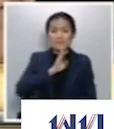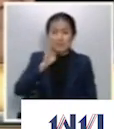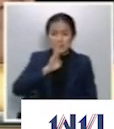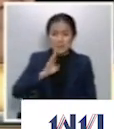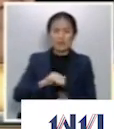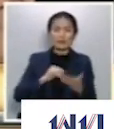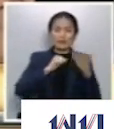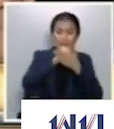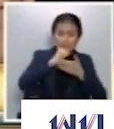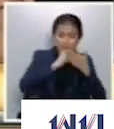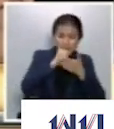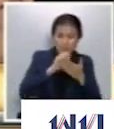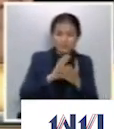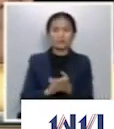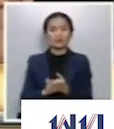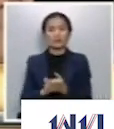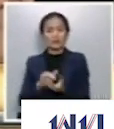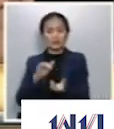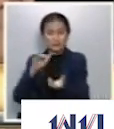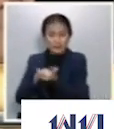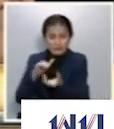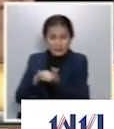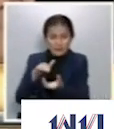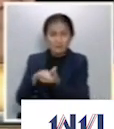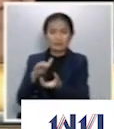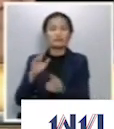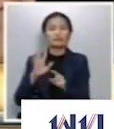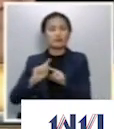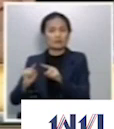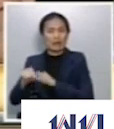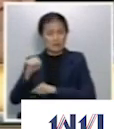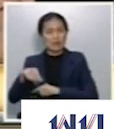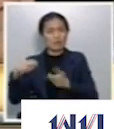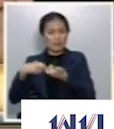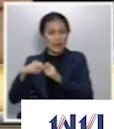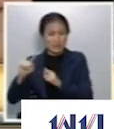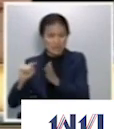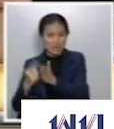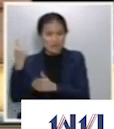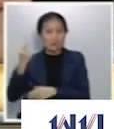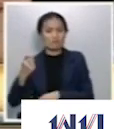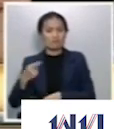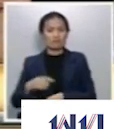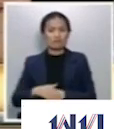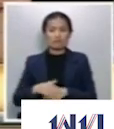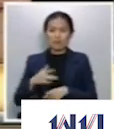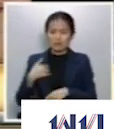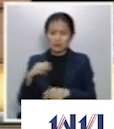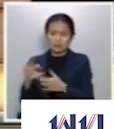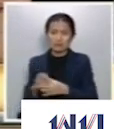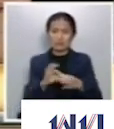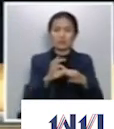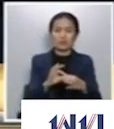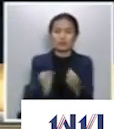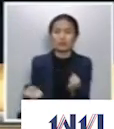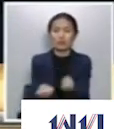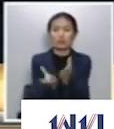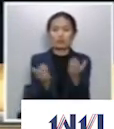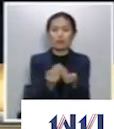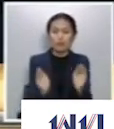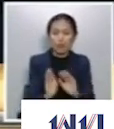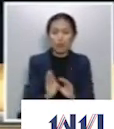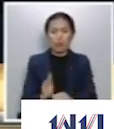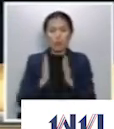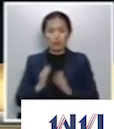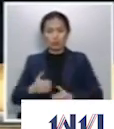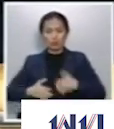การพนันเพราะสิ่งเหล่านี้นี่ดิฉันก็เลยอยากเรียนถามท่านรัฐมนตรีท่านจะบูรณาการอย่างไรกับเรื่องเหล่